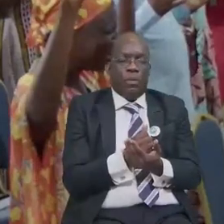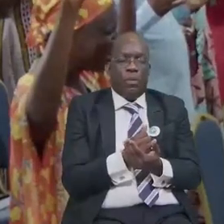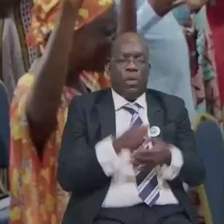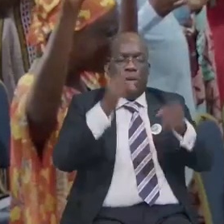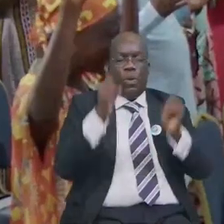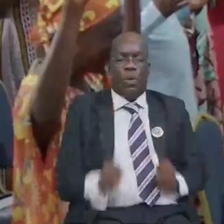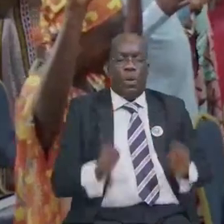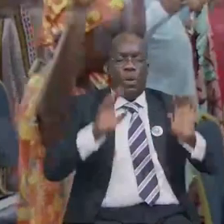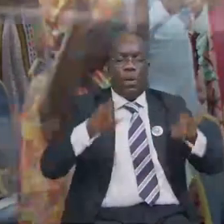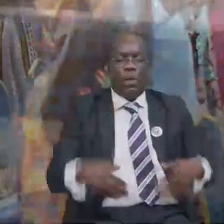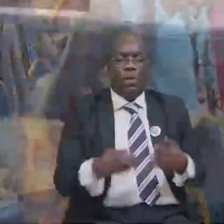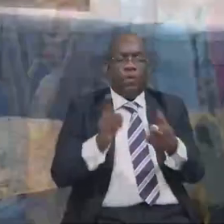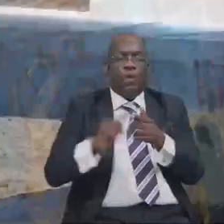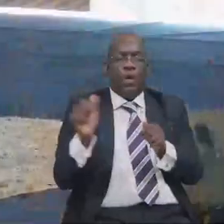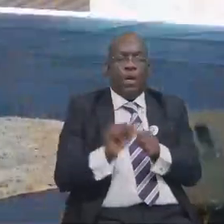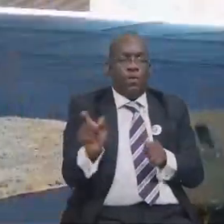Puissance, donne à chacun.